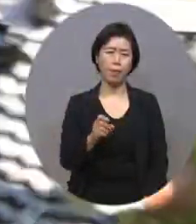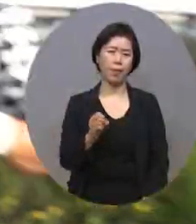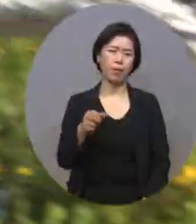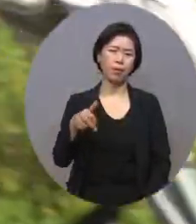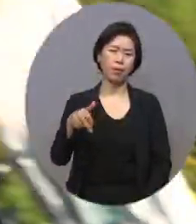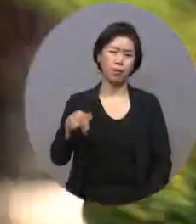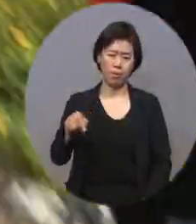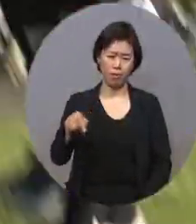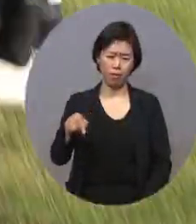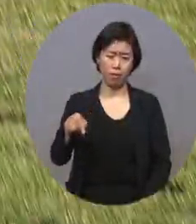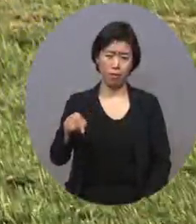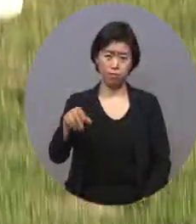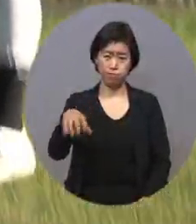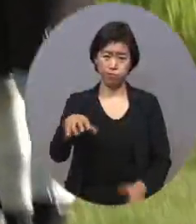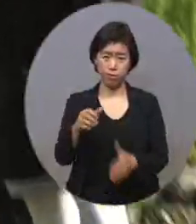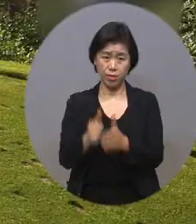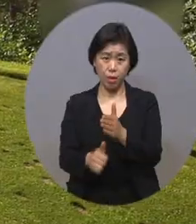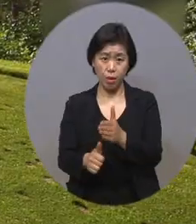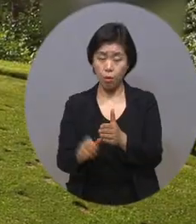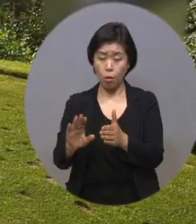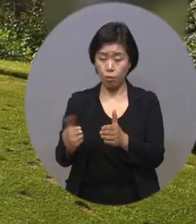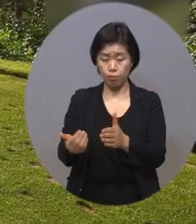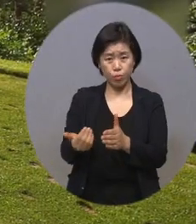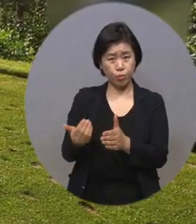벙커 갔어? 벙커 전인 것 같은데?